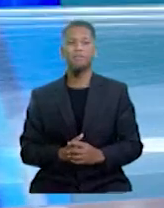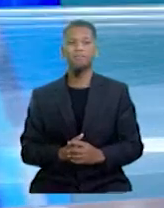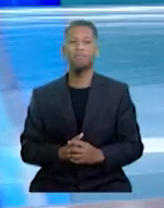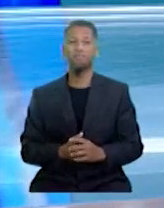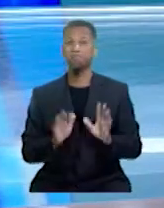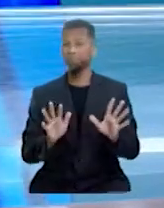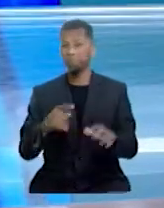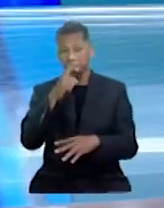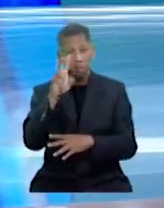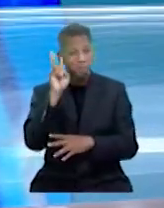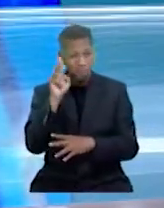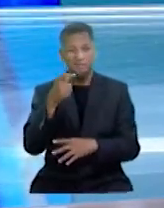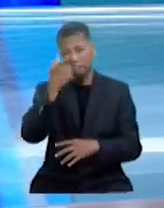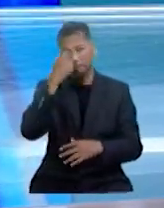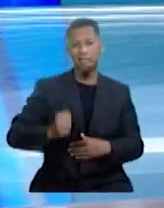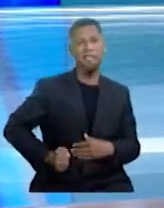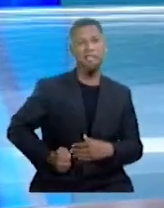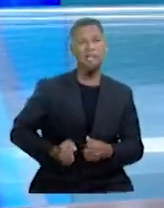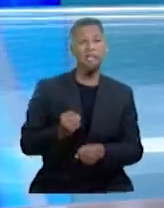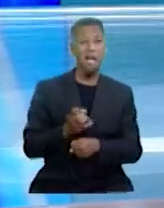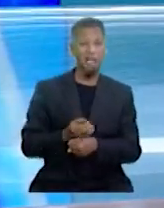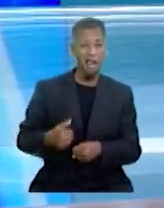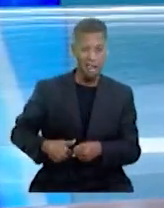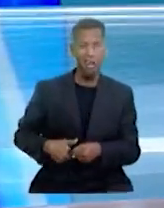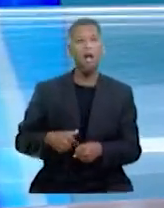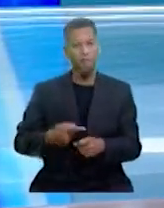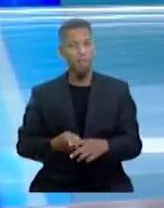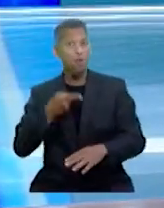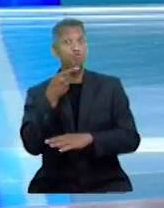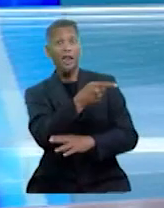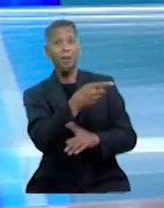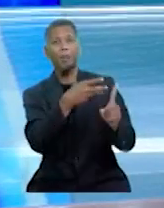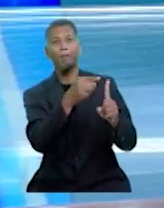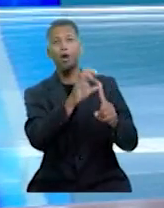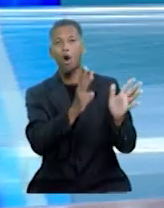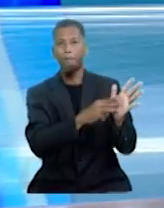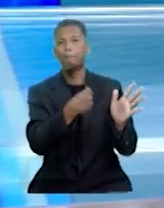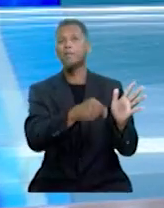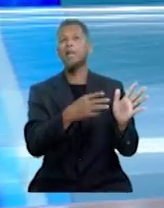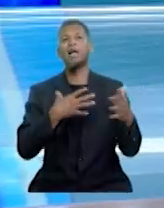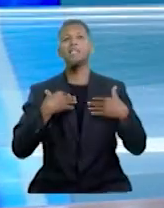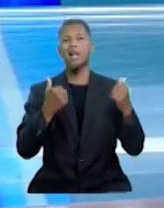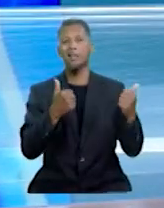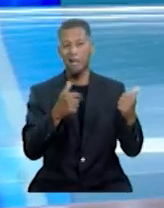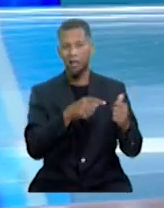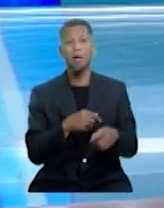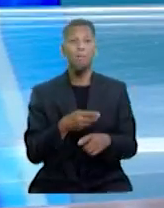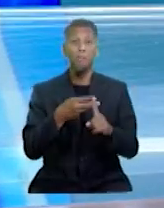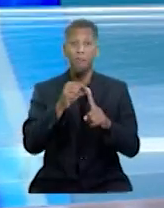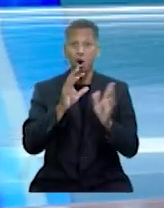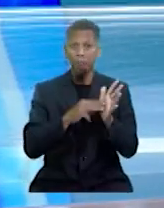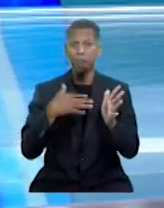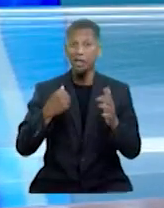Pemirsa, sejumlah orang tua korban penderita gagal ginjal akut menggugat BPOM dan Kementerian Kesehatan. BPOM dan